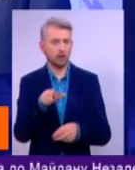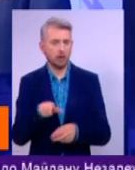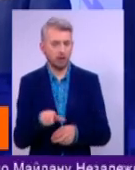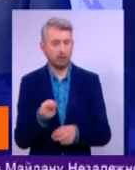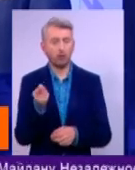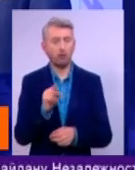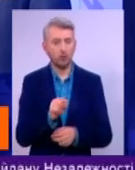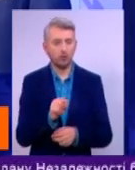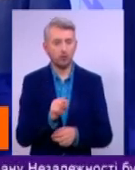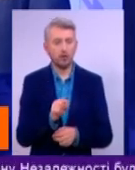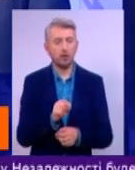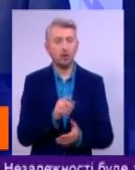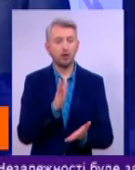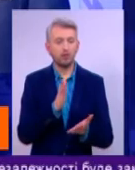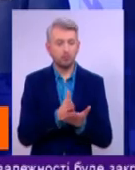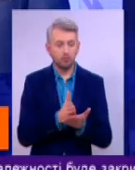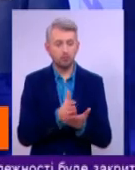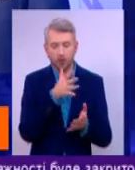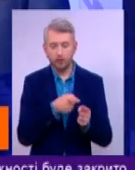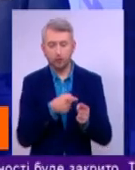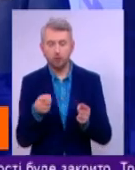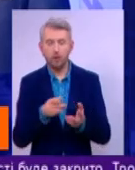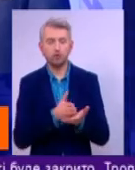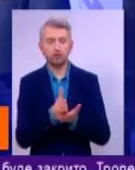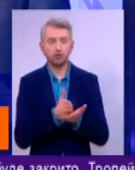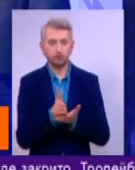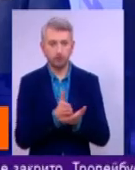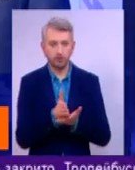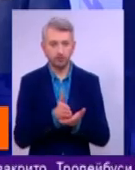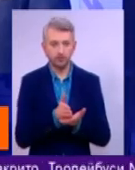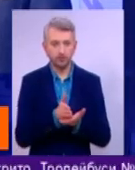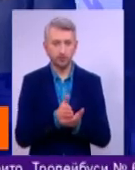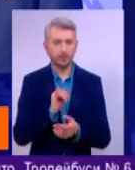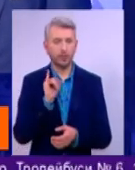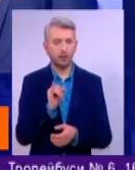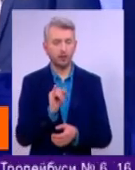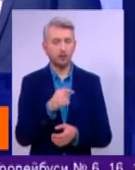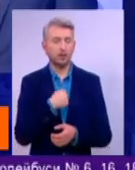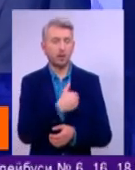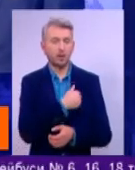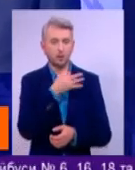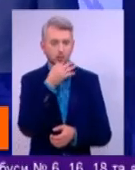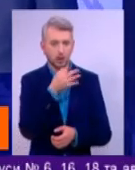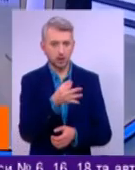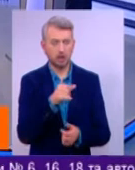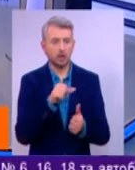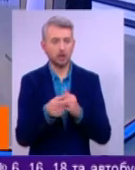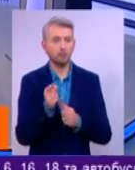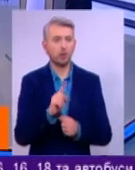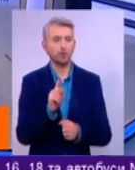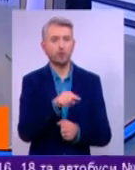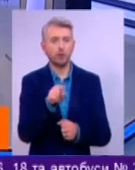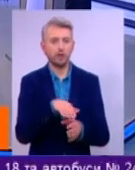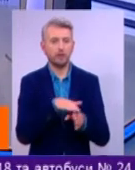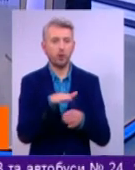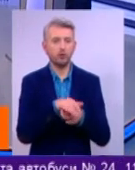Тому мається строкова служба, про яку ми ведемо розмову. І я хочу сказати, крім того, що вони